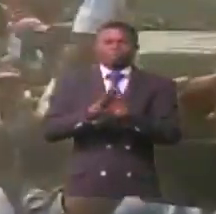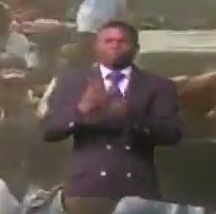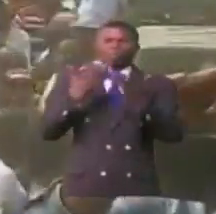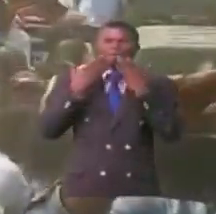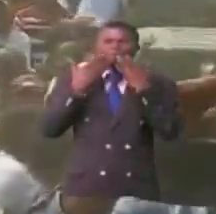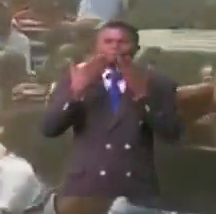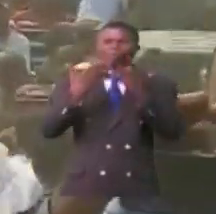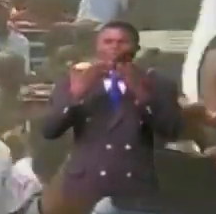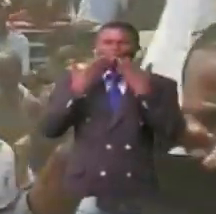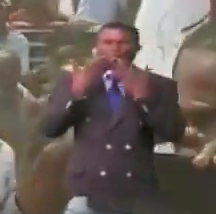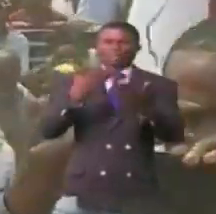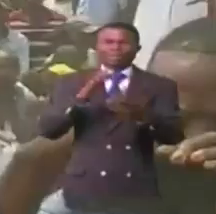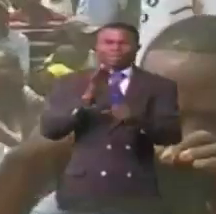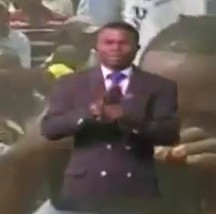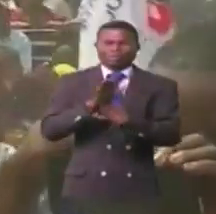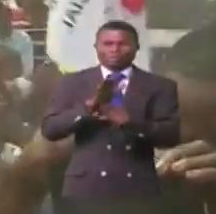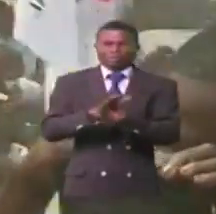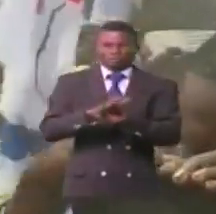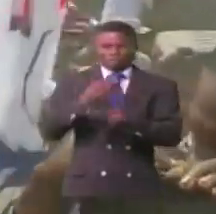Merci, Mingi.